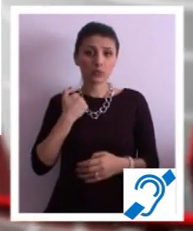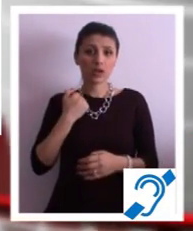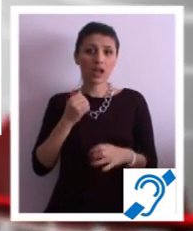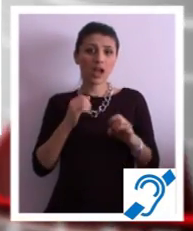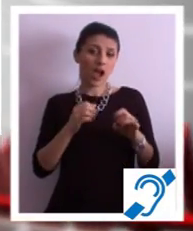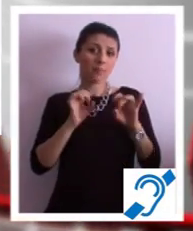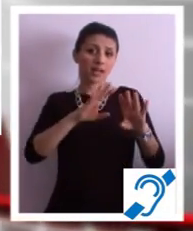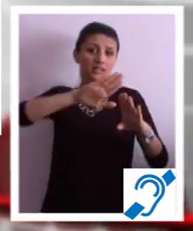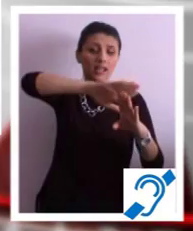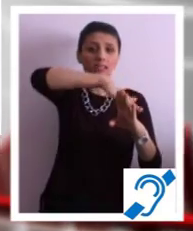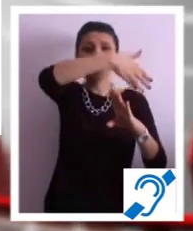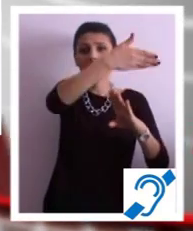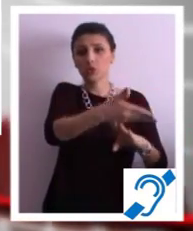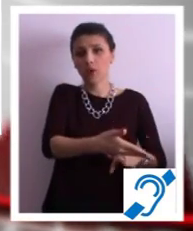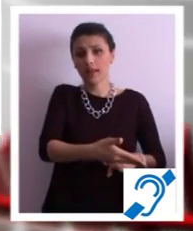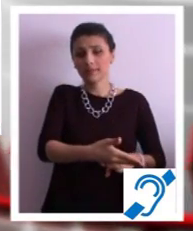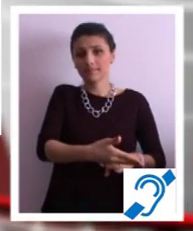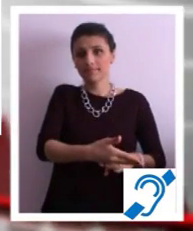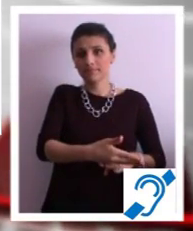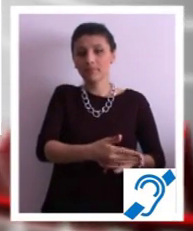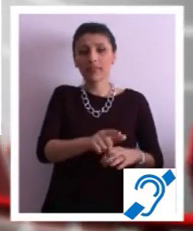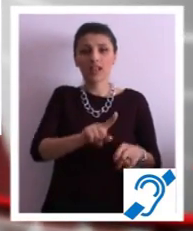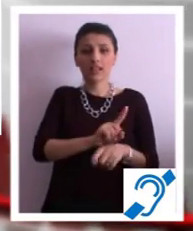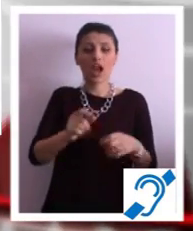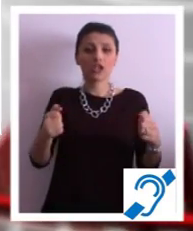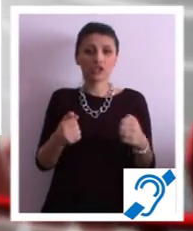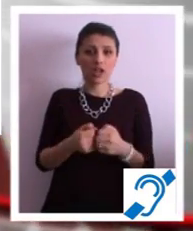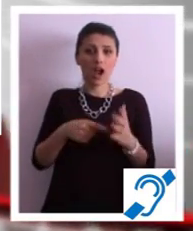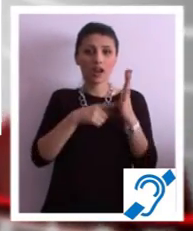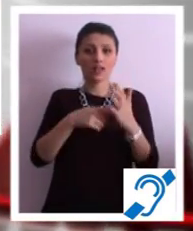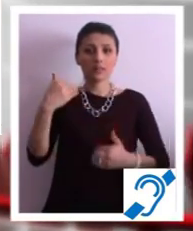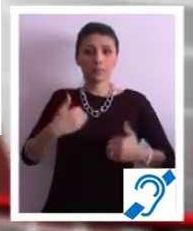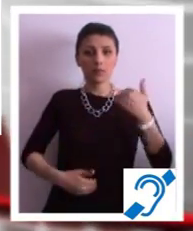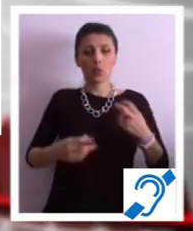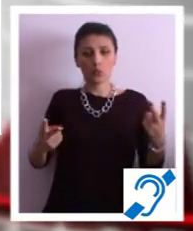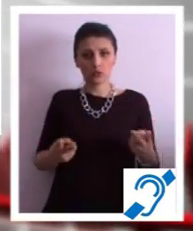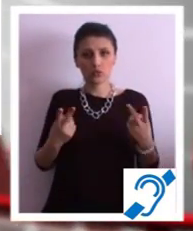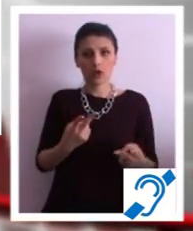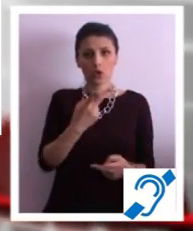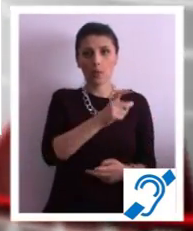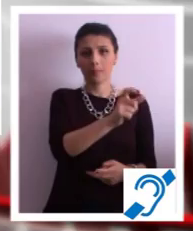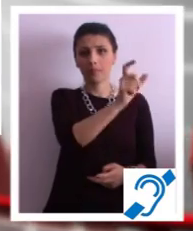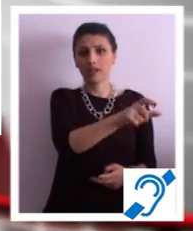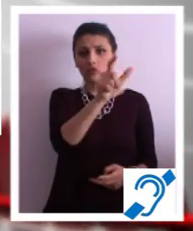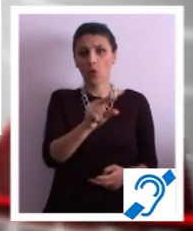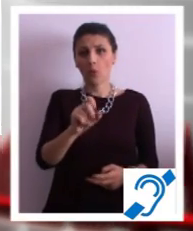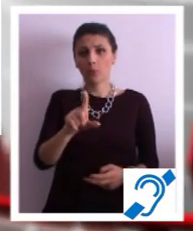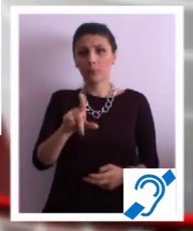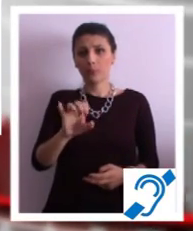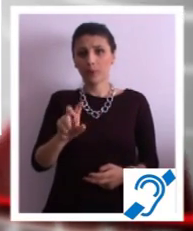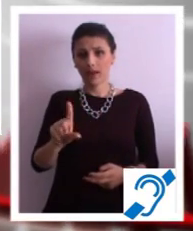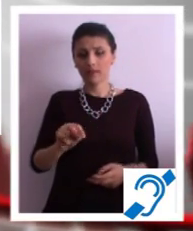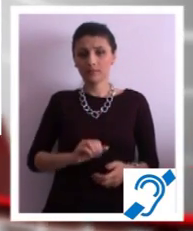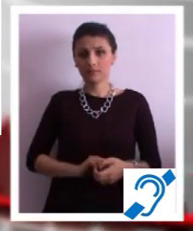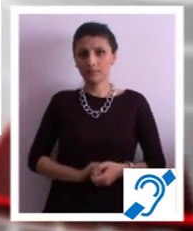părăsit partea carosabilă, după care s-a răsturnat. Din accident a rezultat vătămarea corporală ușoarei a pasagerii din autoturismul